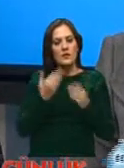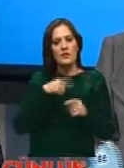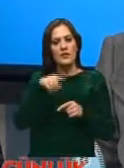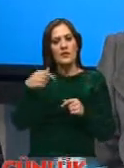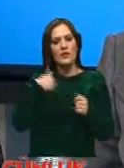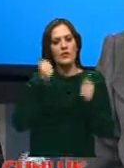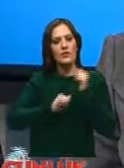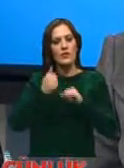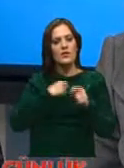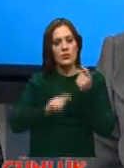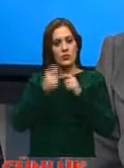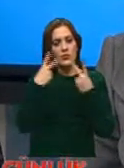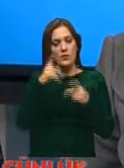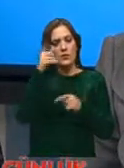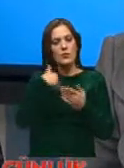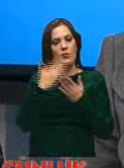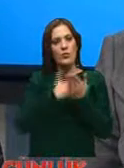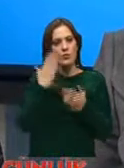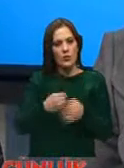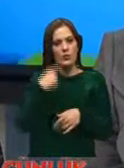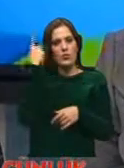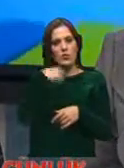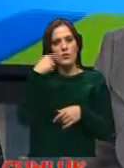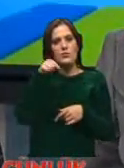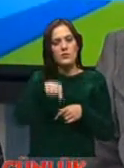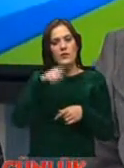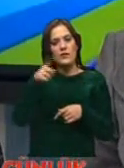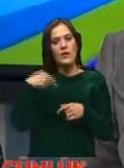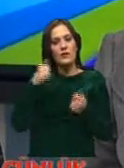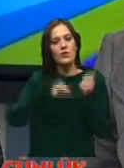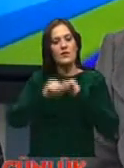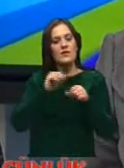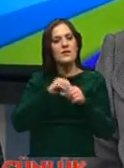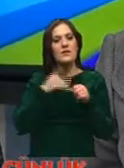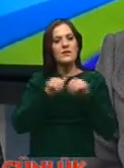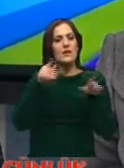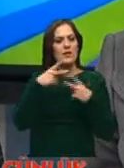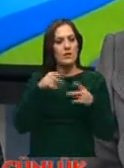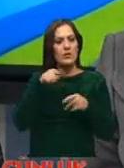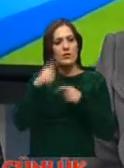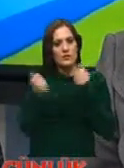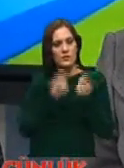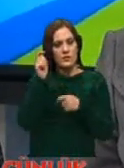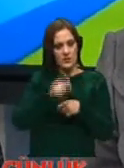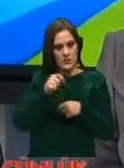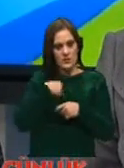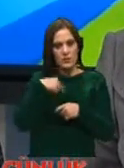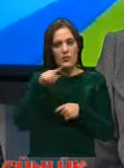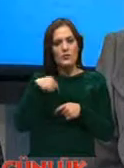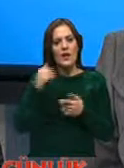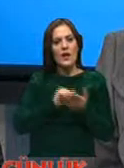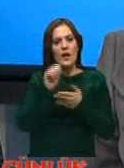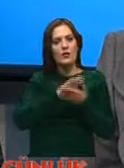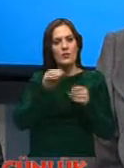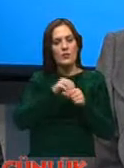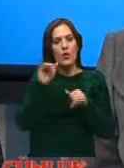diğer üniversitelere de uygulanabilir bir program oldu. O yüzden bunu diğer üniversitelerde nasıl yaygınlaştırabiliriz, onun çabası halindeyiz. Ama her